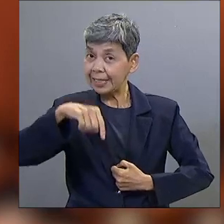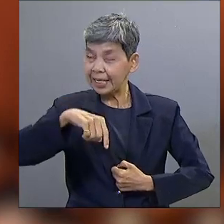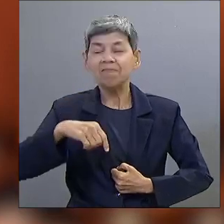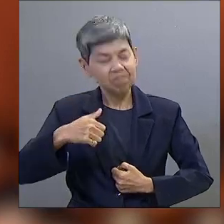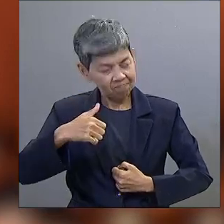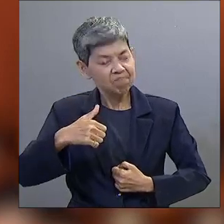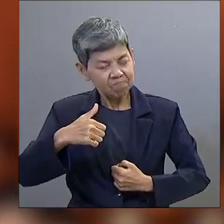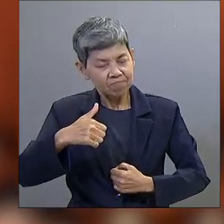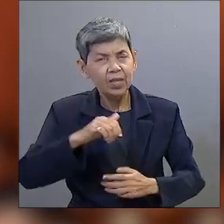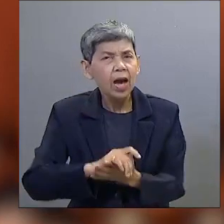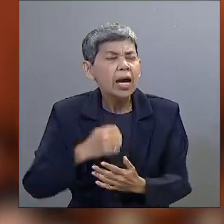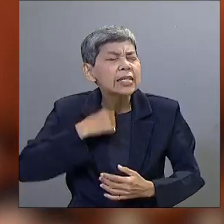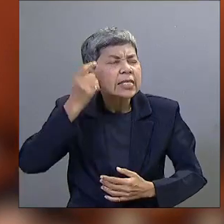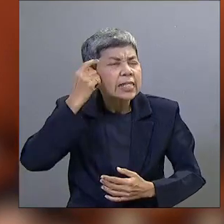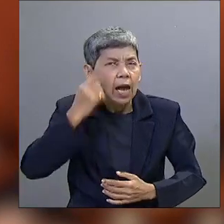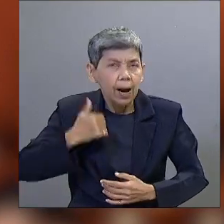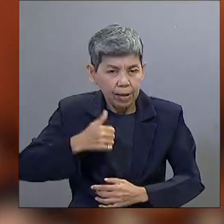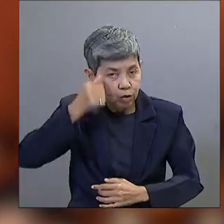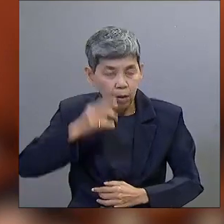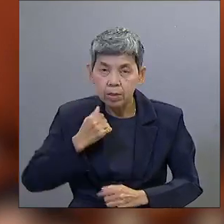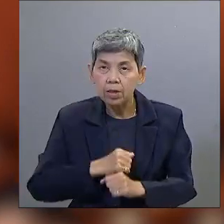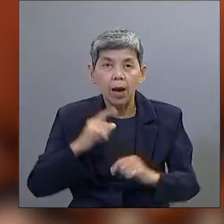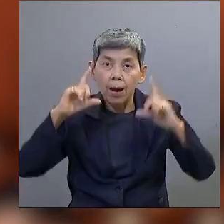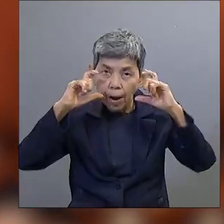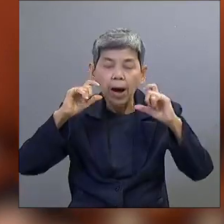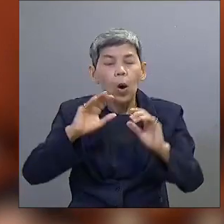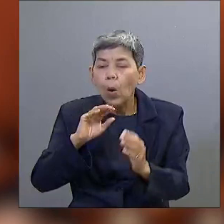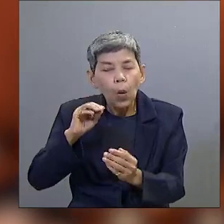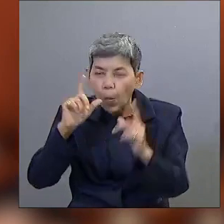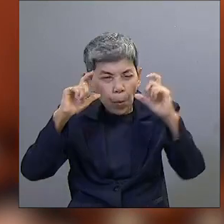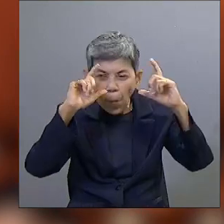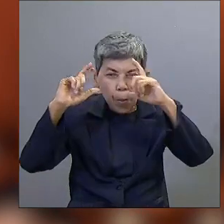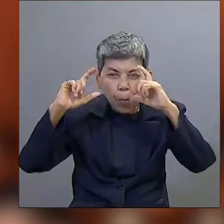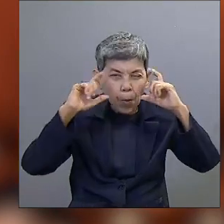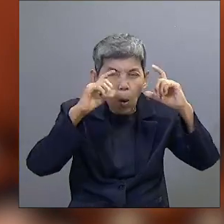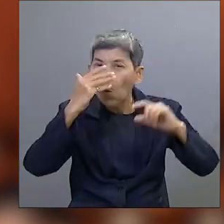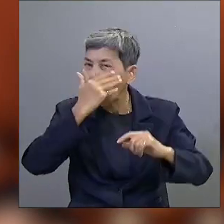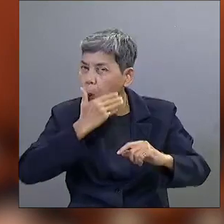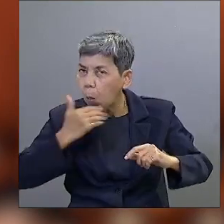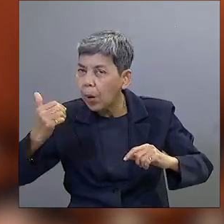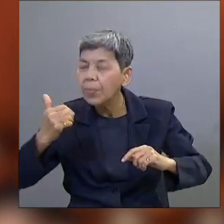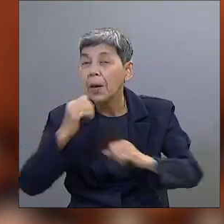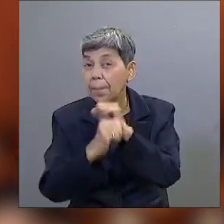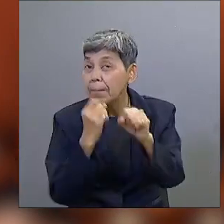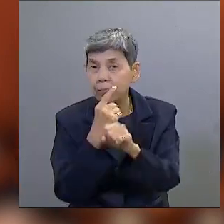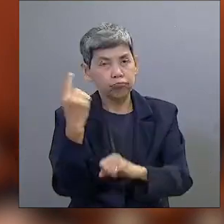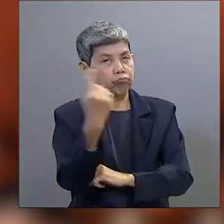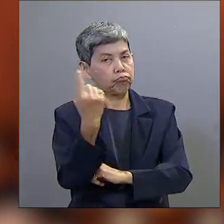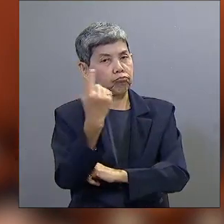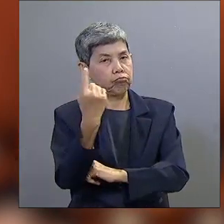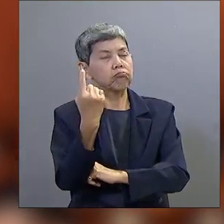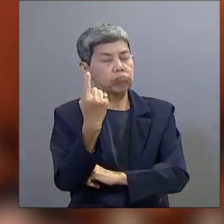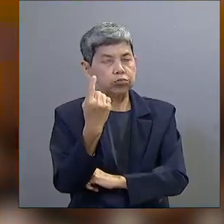ค่ะคุณผู้ชมคะเชื่อชมัยพรไป2วันลงรูปได้2ปีนะคะสถานที่สวยงามมากๆแล้ว1ปีมีแค่ครั้งเดียวสำหรับประเ